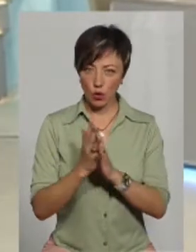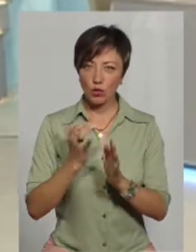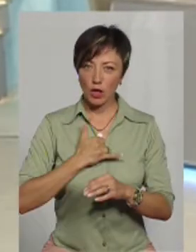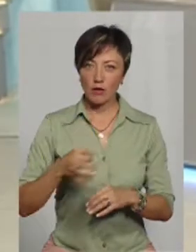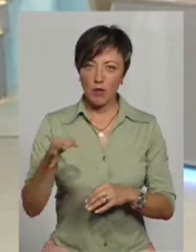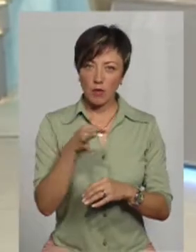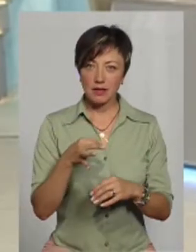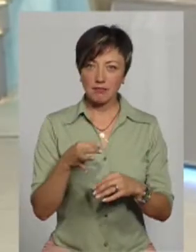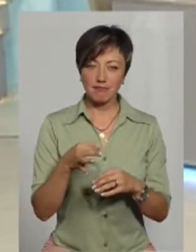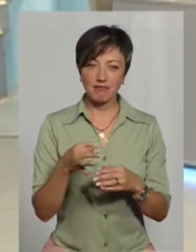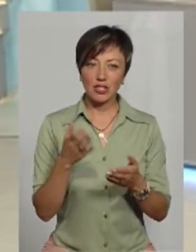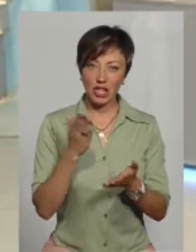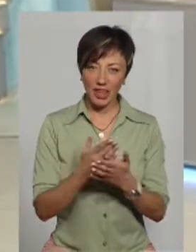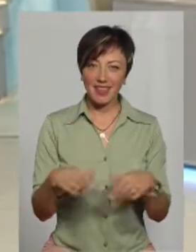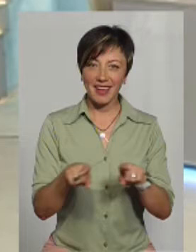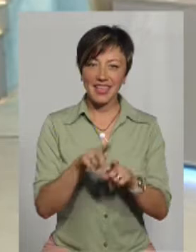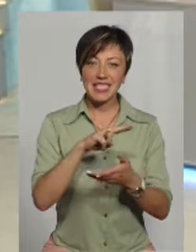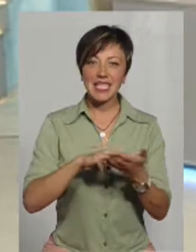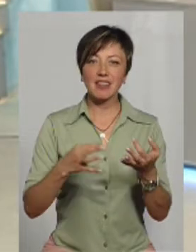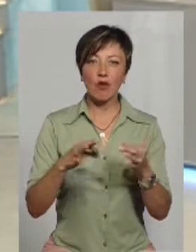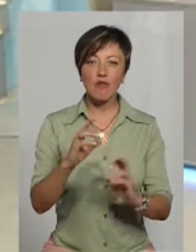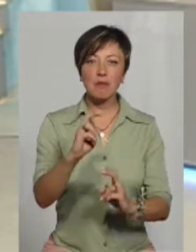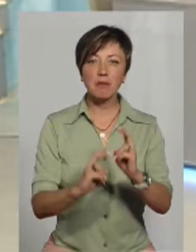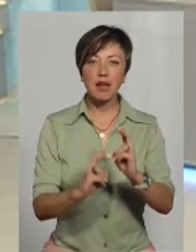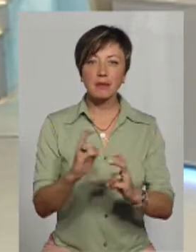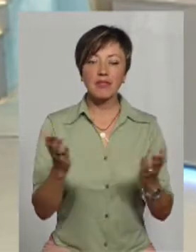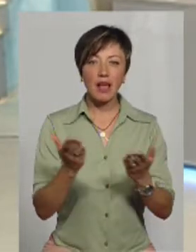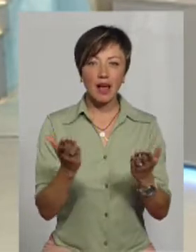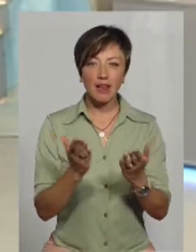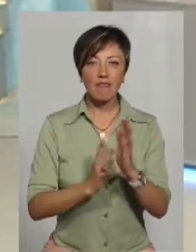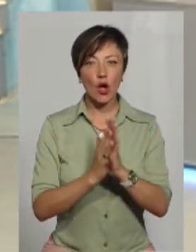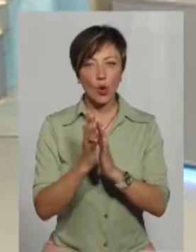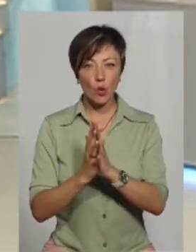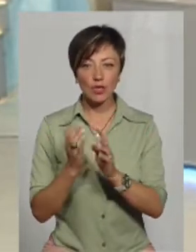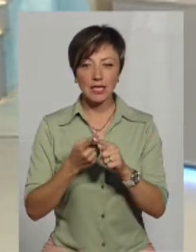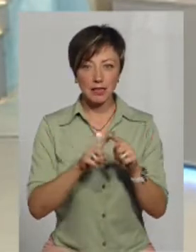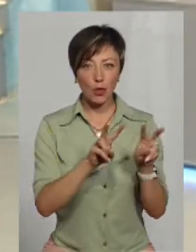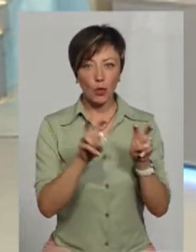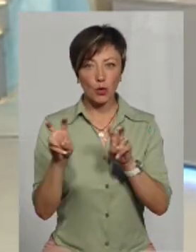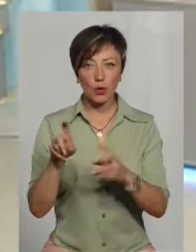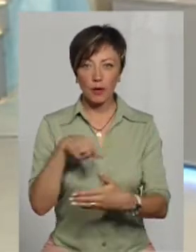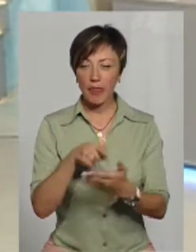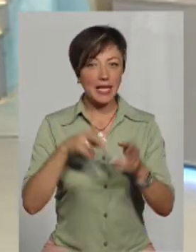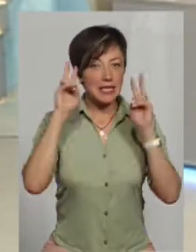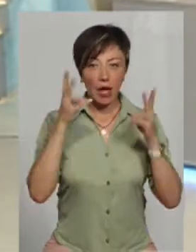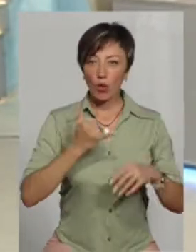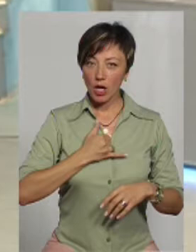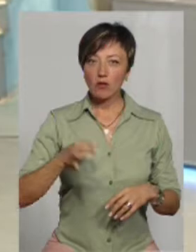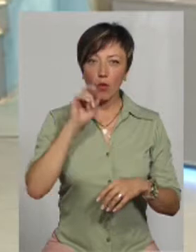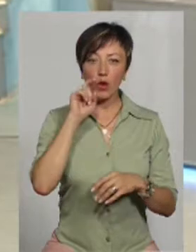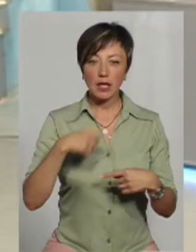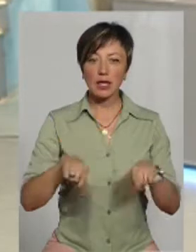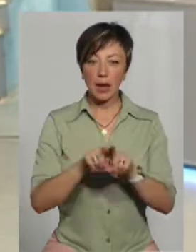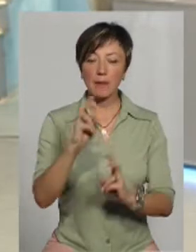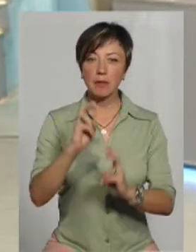нашій області? Ну, я думаю, чи є сертифіковані підприємства, які от вирощують ці культури? Ну, не знаю, чи в нашій області, але в Україні